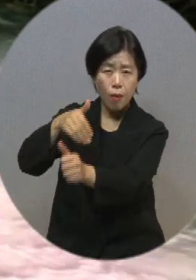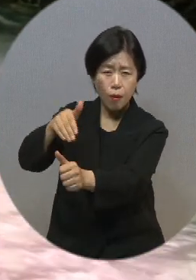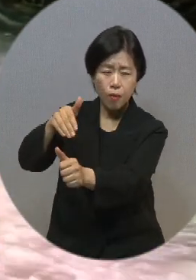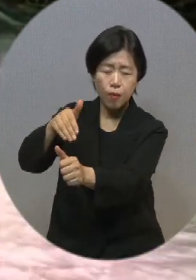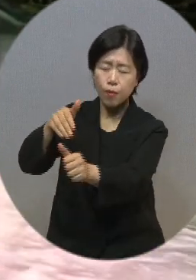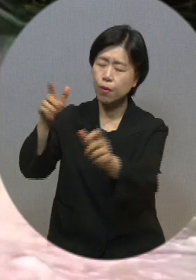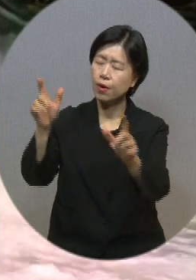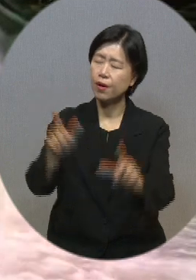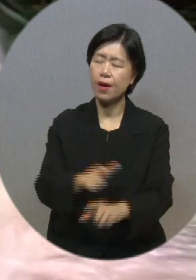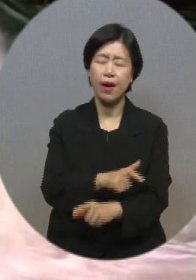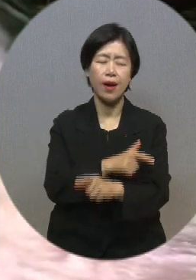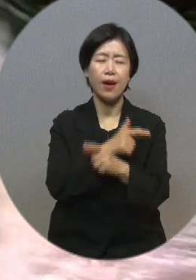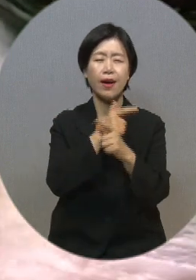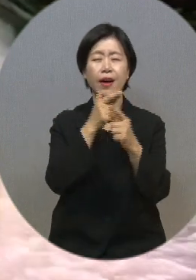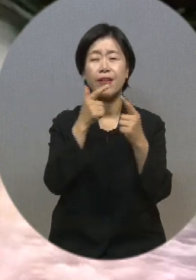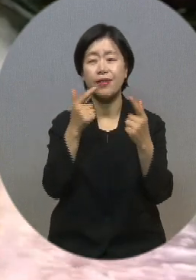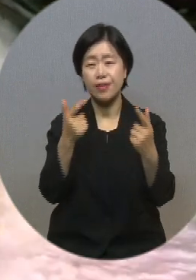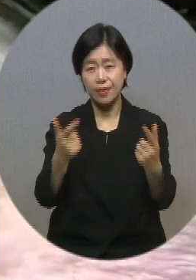떠나보낸 것도